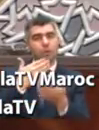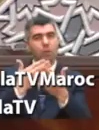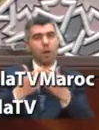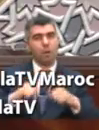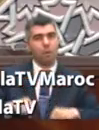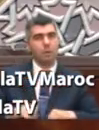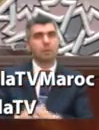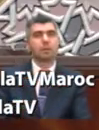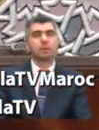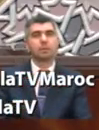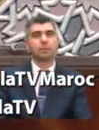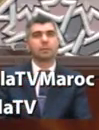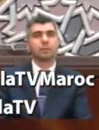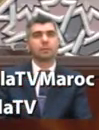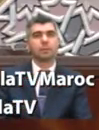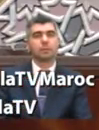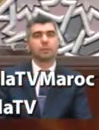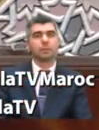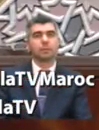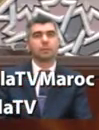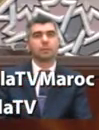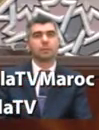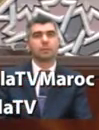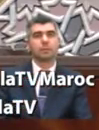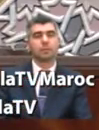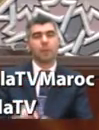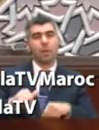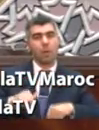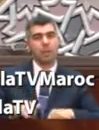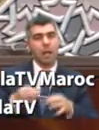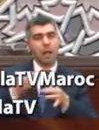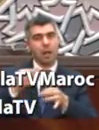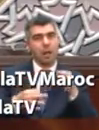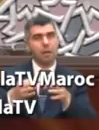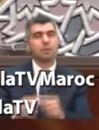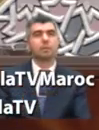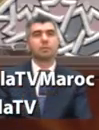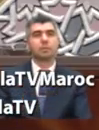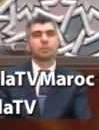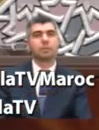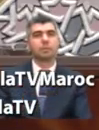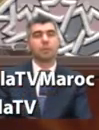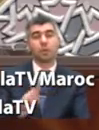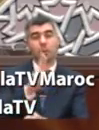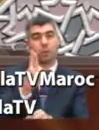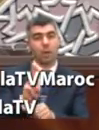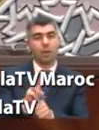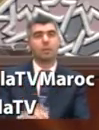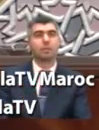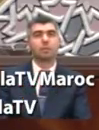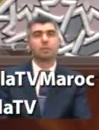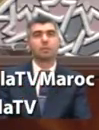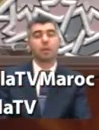على حسن مساهمته معنا. ننتقل لقطاع العدل، ونرحب بالسيد الوزير بسؤالين،